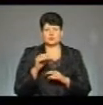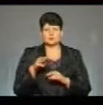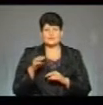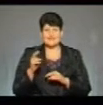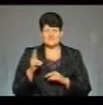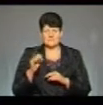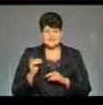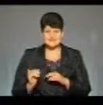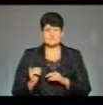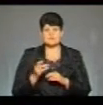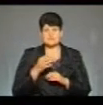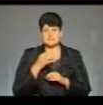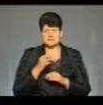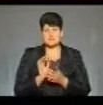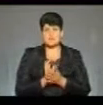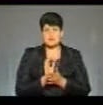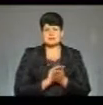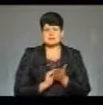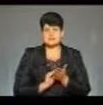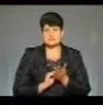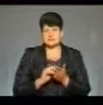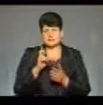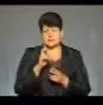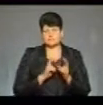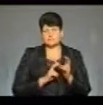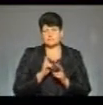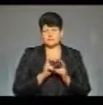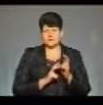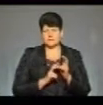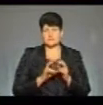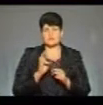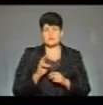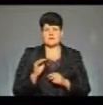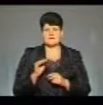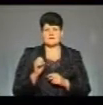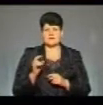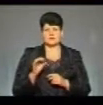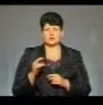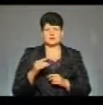Пронятин, повідомила прес-секретар комунального підприємства «Тернопільводоканал» Наталія Федорців.